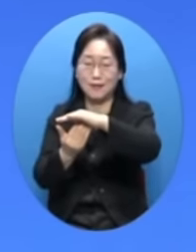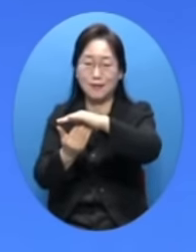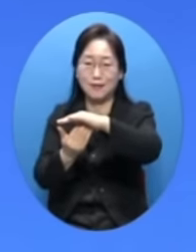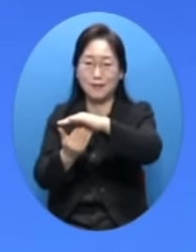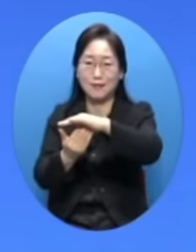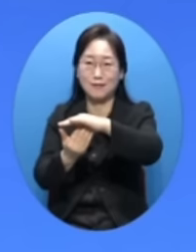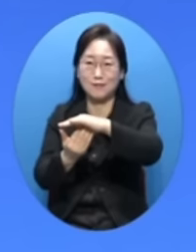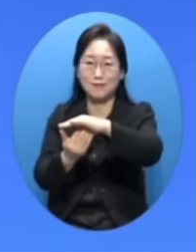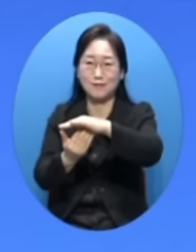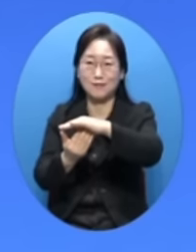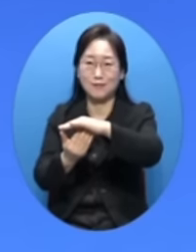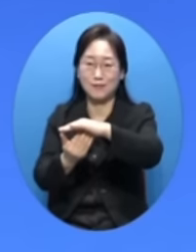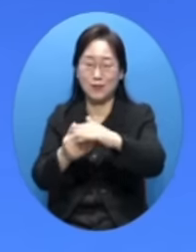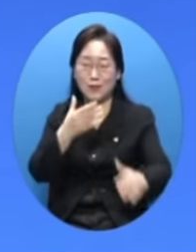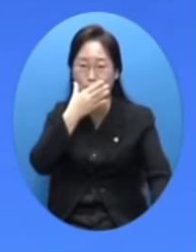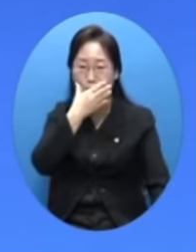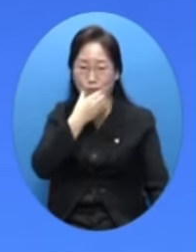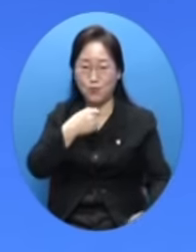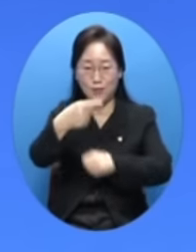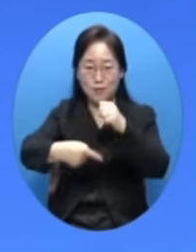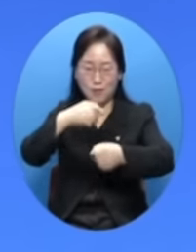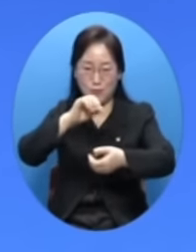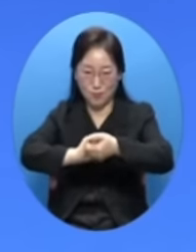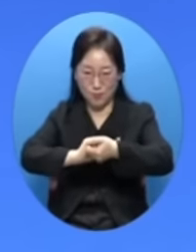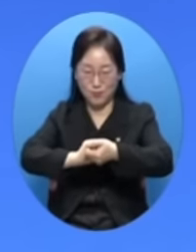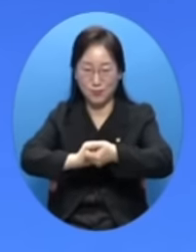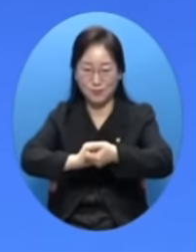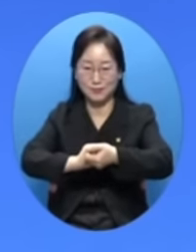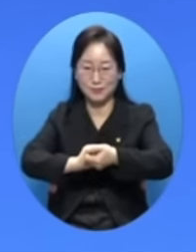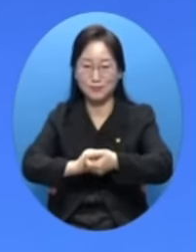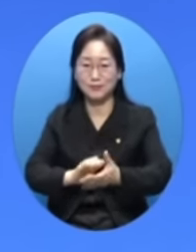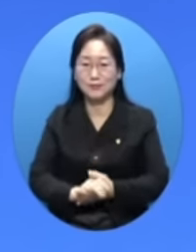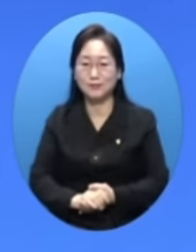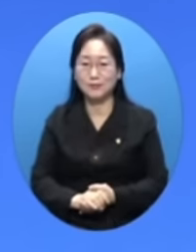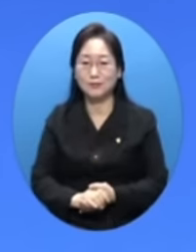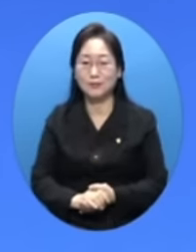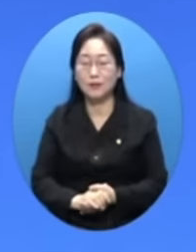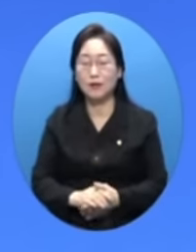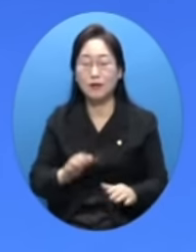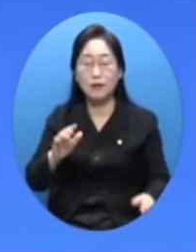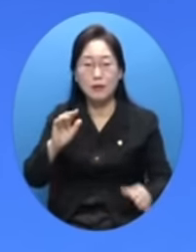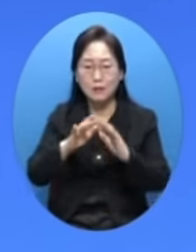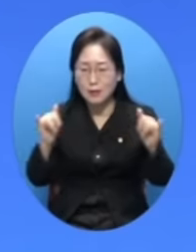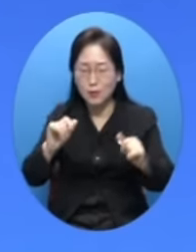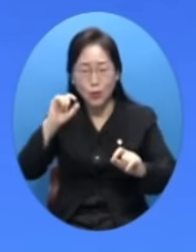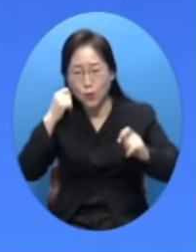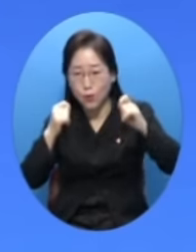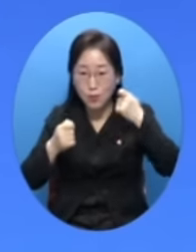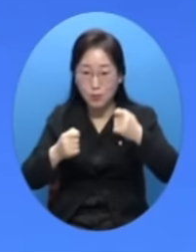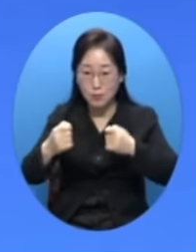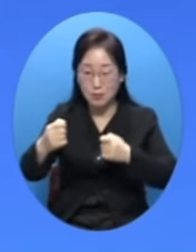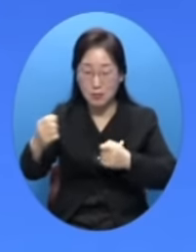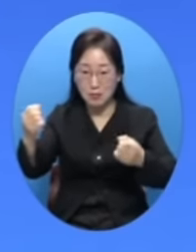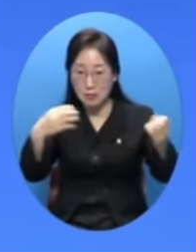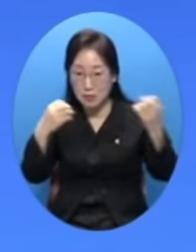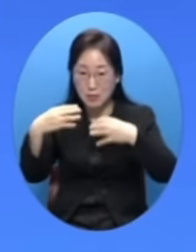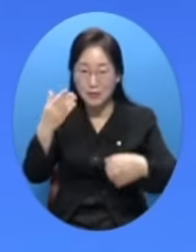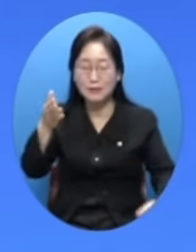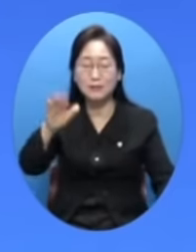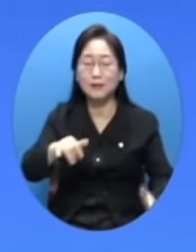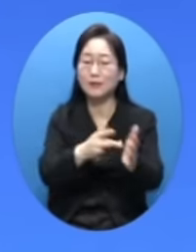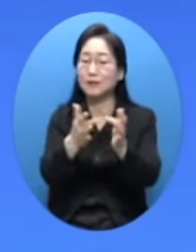이루어지는 복된 한해가 될 것입니다 아멘 사람들이 다 어렵다고 말하지만 우리 예수님